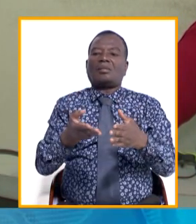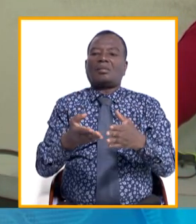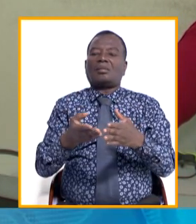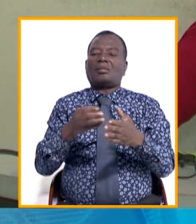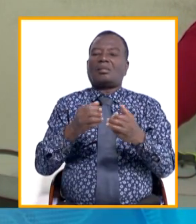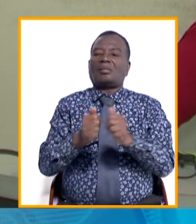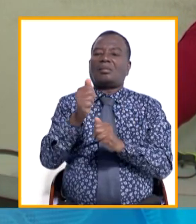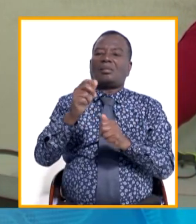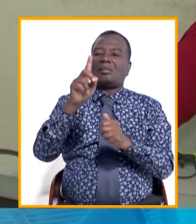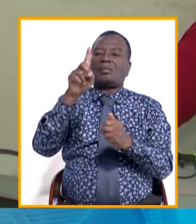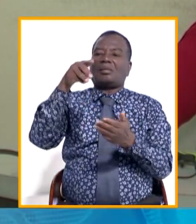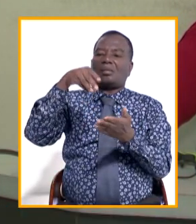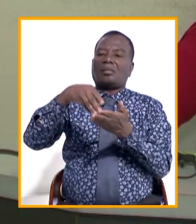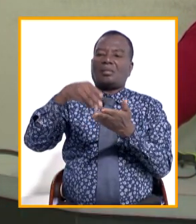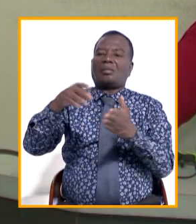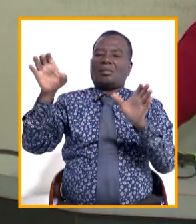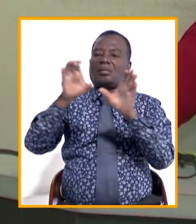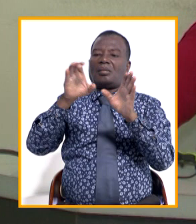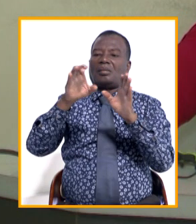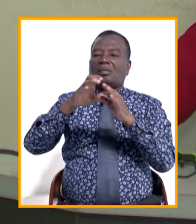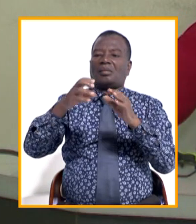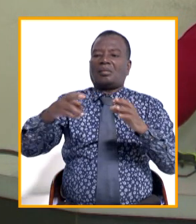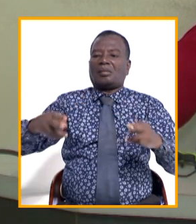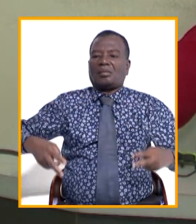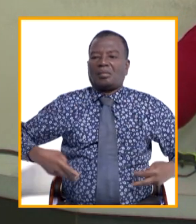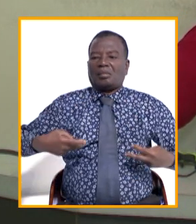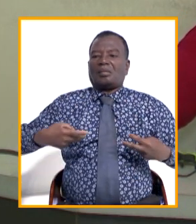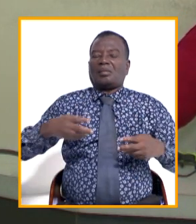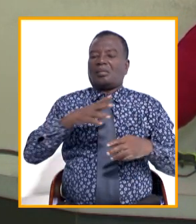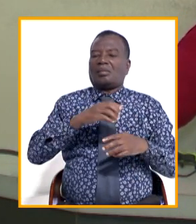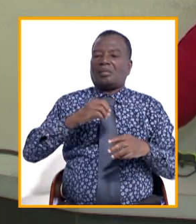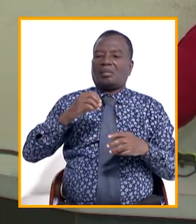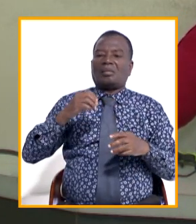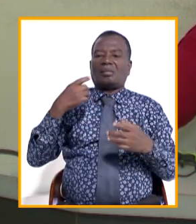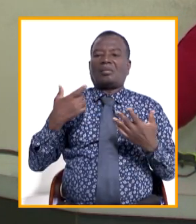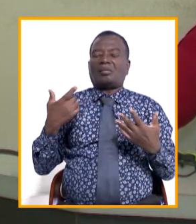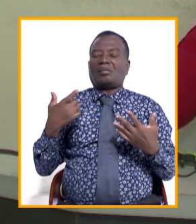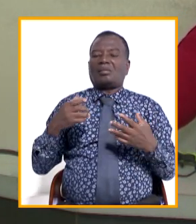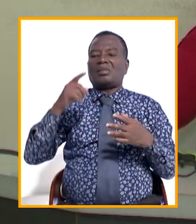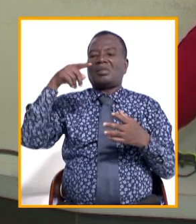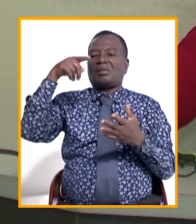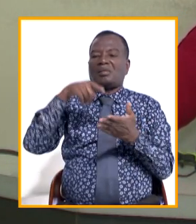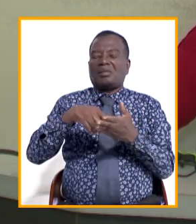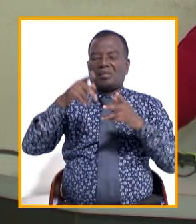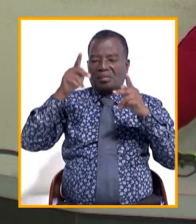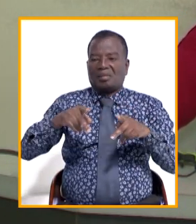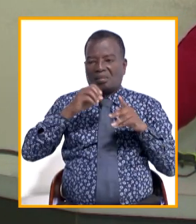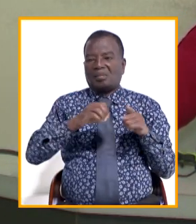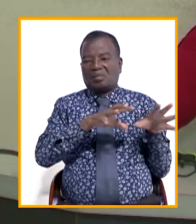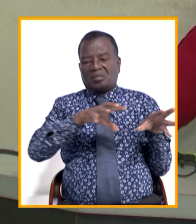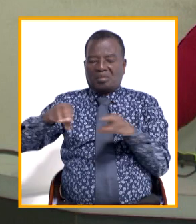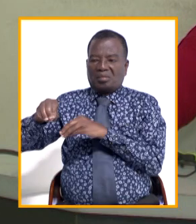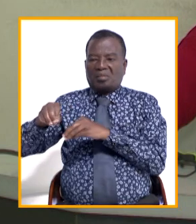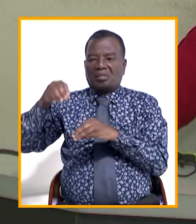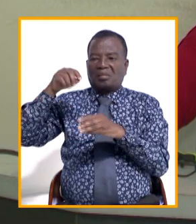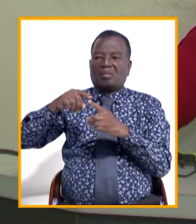1000 certificats de résidence. Et ça m'étonnerait que 1000 personnes puissent déménager aussi